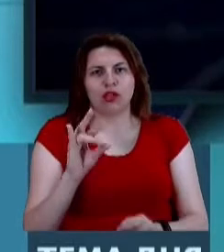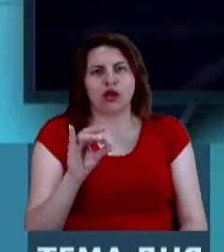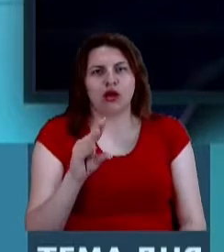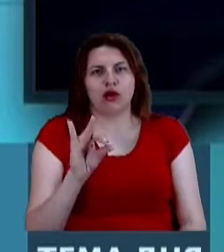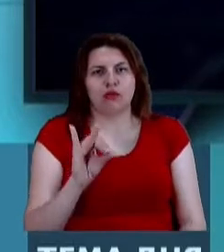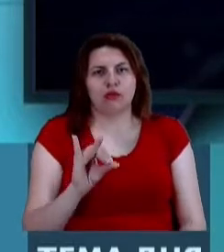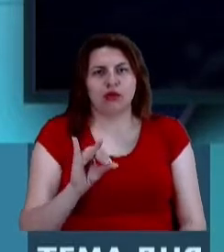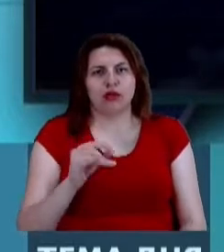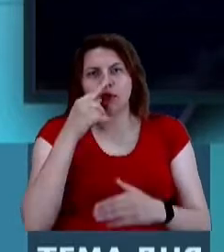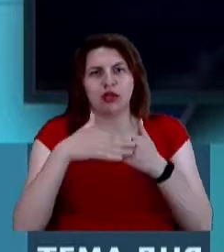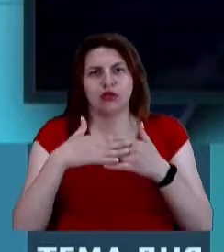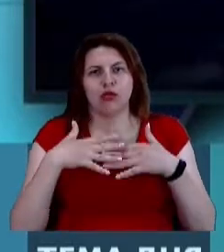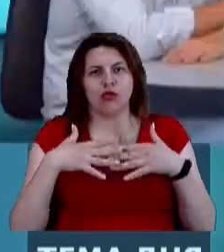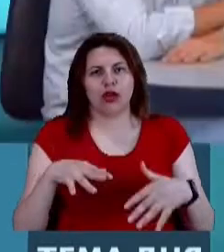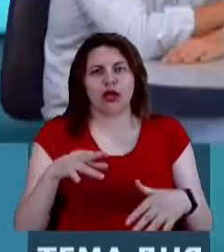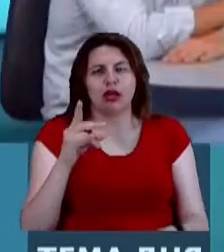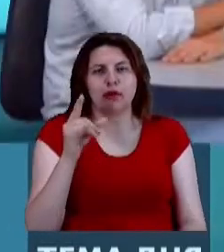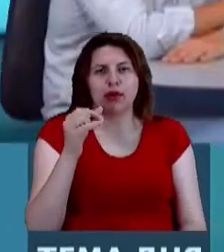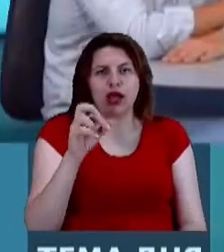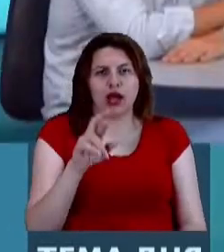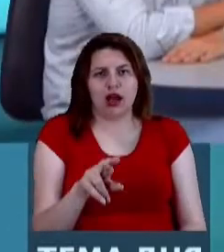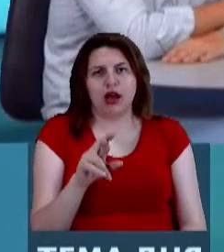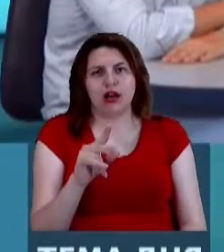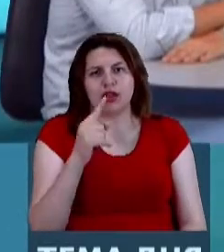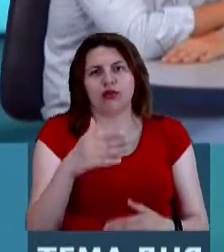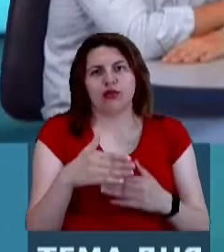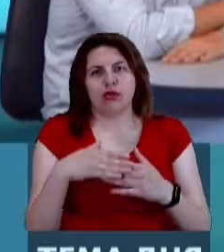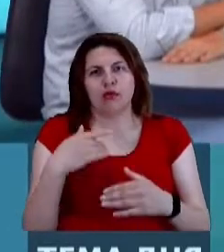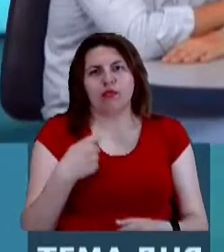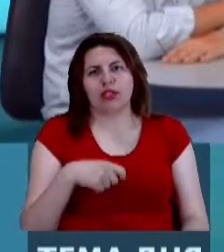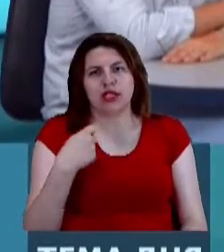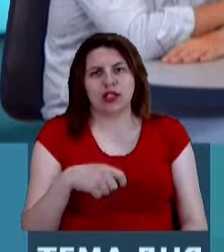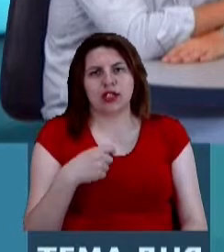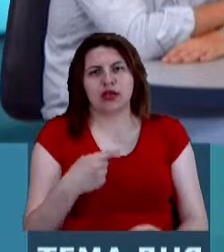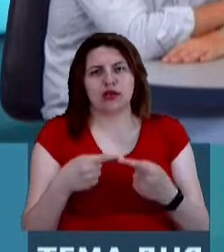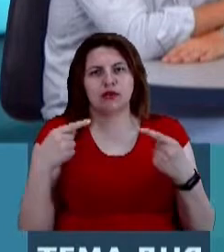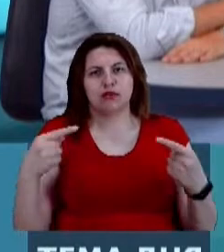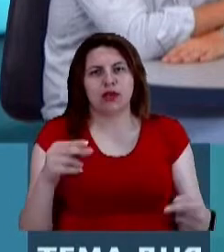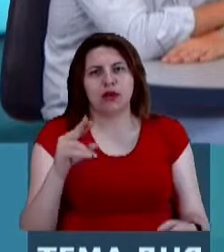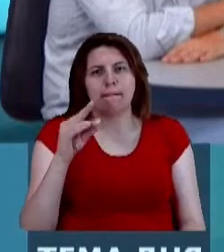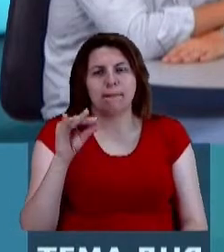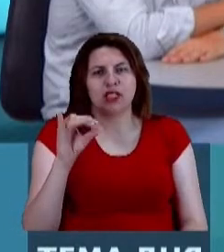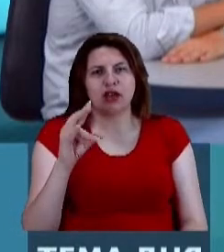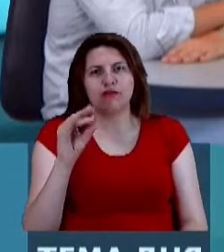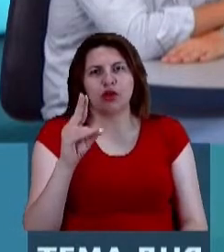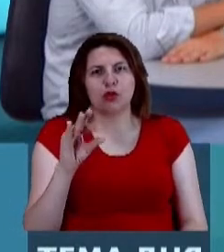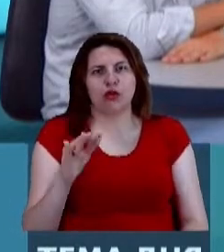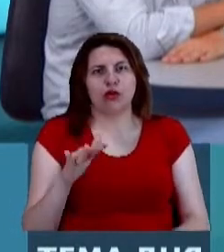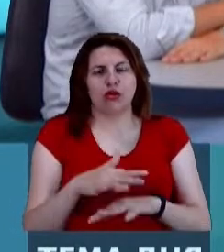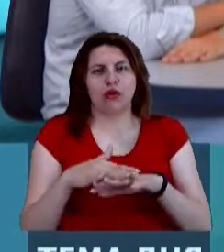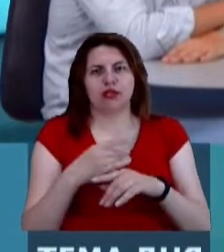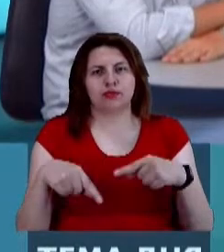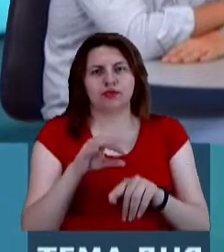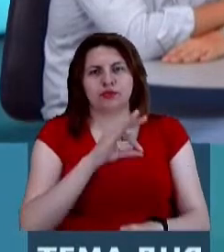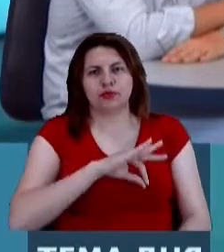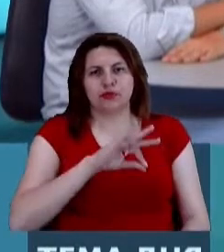і до президента Путіна особисто, різноманітні псевдогромадські об'єднання, які так само використовуються для того, щоб